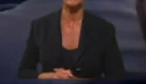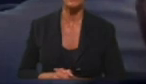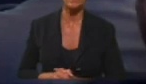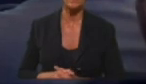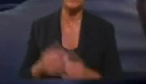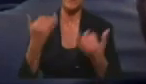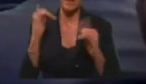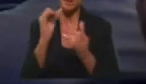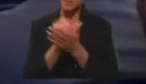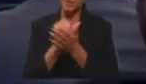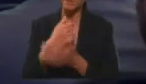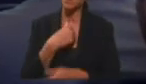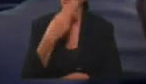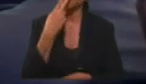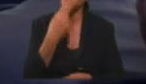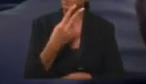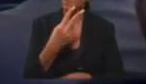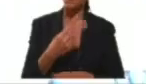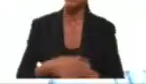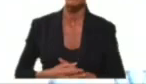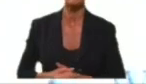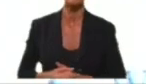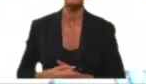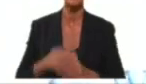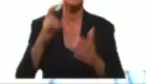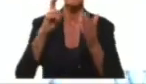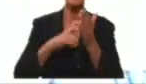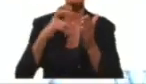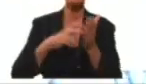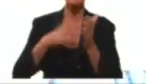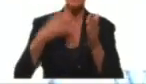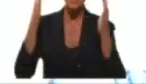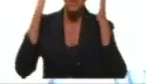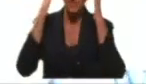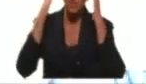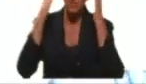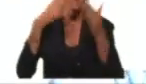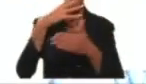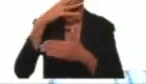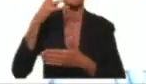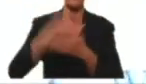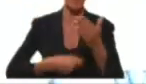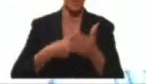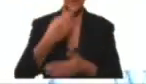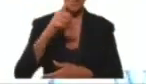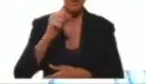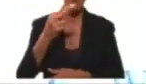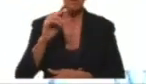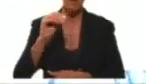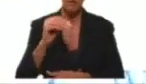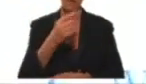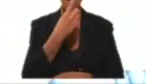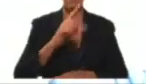Inna rzecz, jaką zauważyliśmy, trochę nas tutaj to zabolało, to brak świadomości wykorzystywania danych przez różne jednostki w ramach